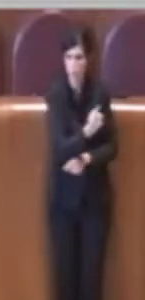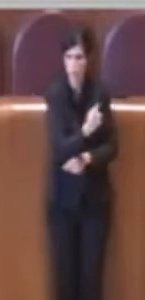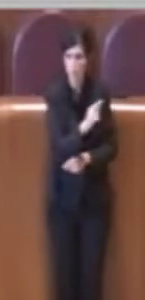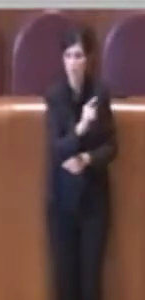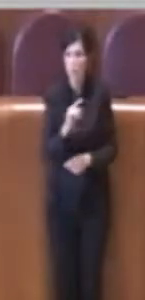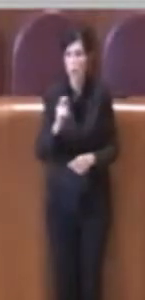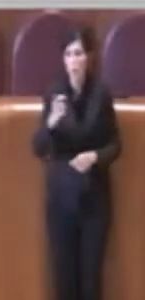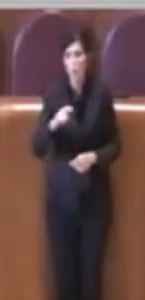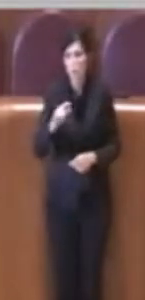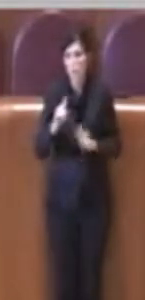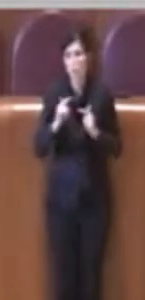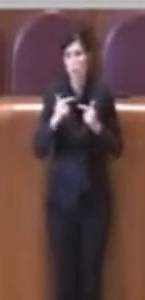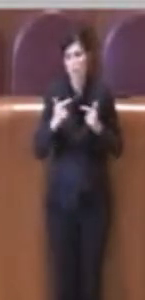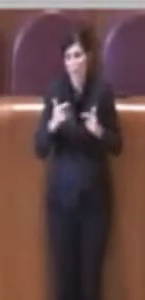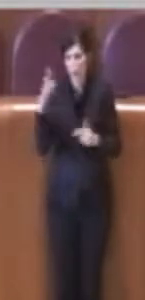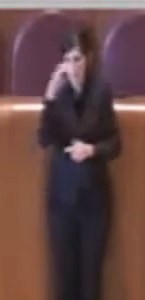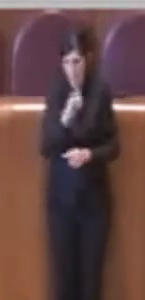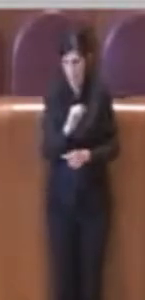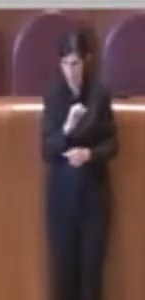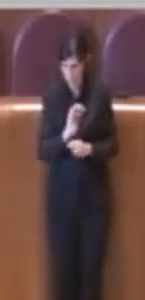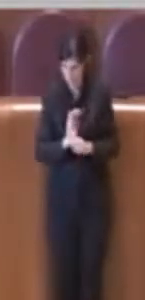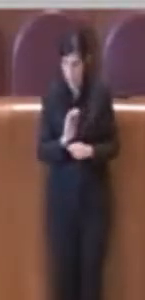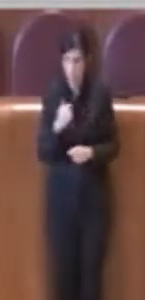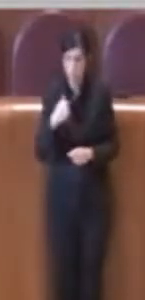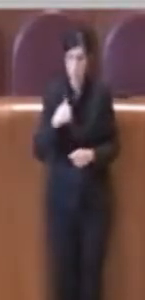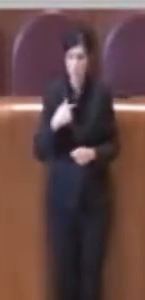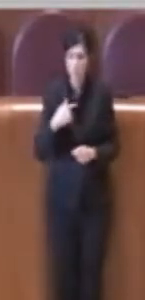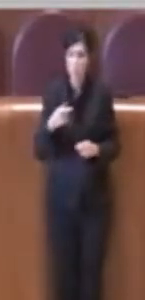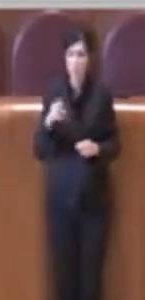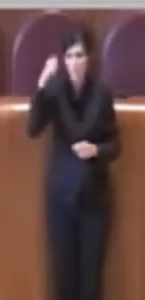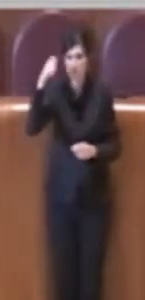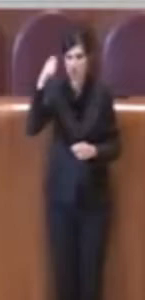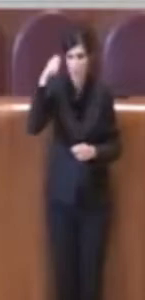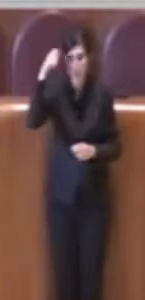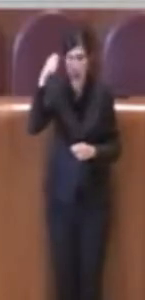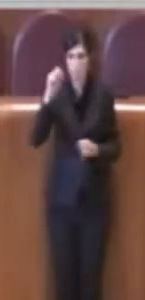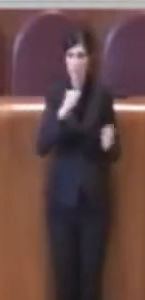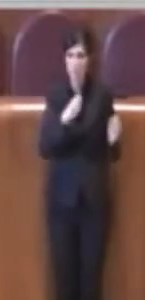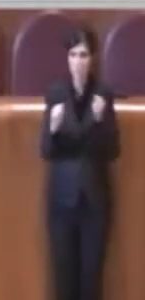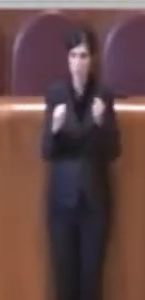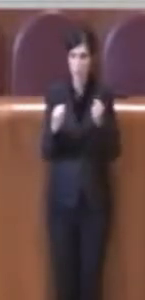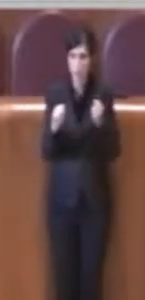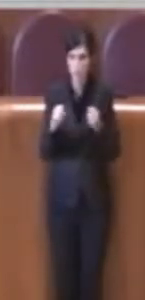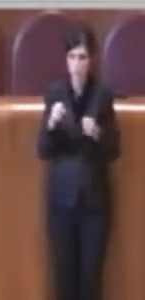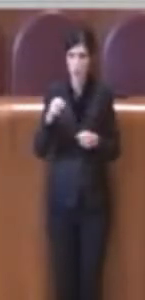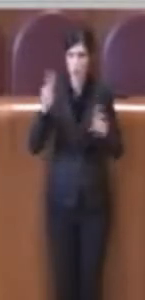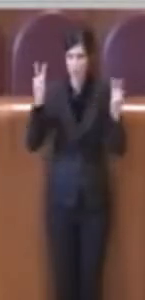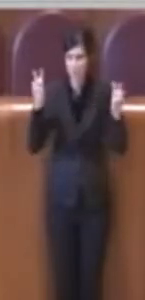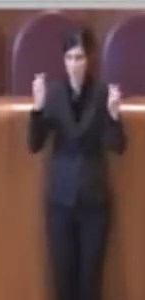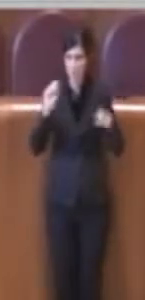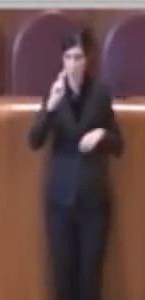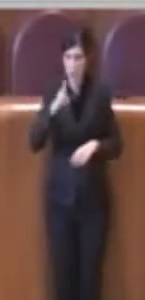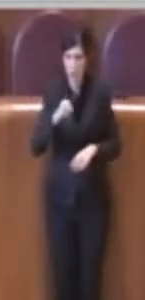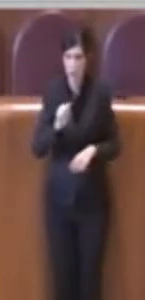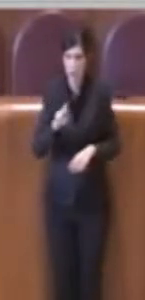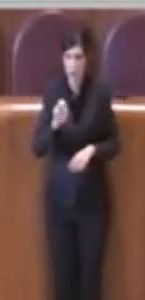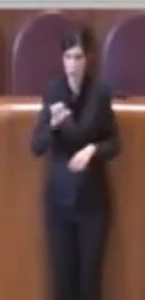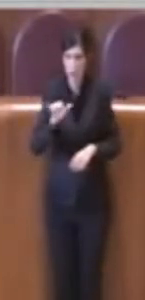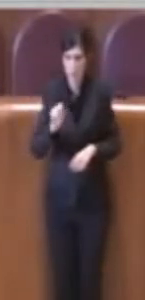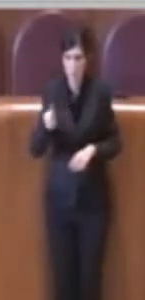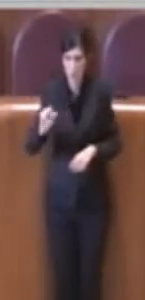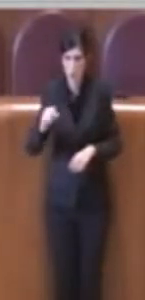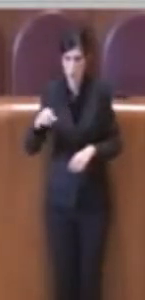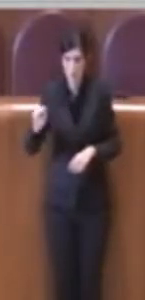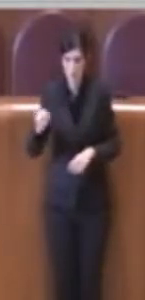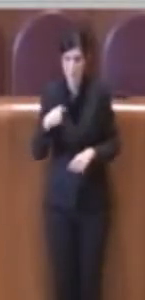comprendere servirebbe una magia. Per questo cito anche un famoso film, Harry Potter. Arriva il momento in cui